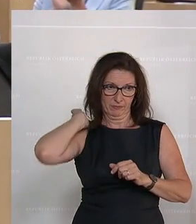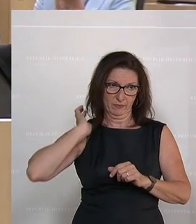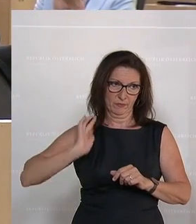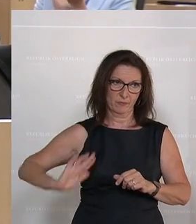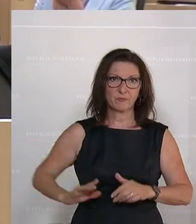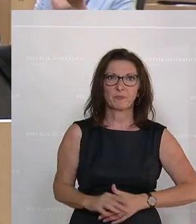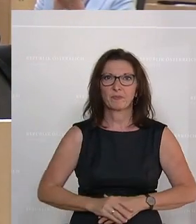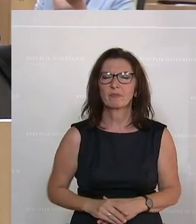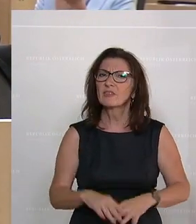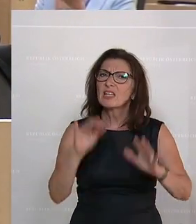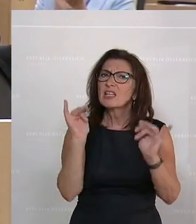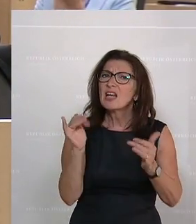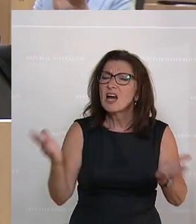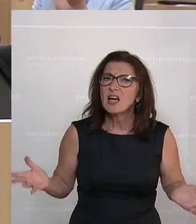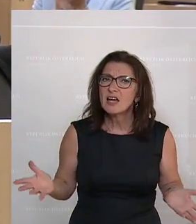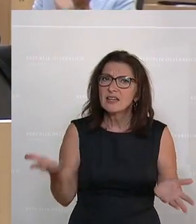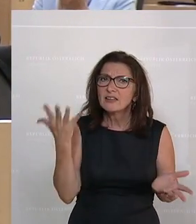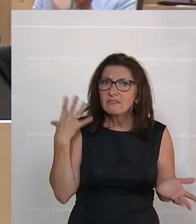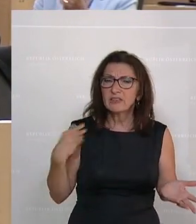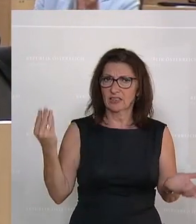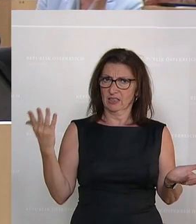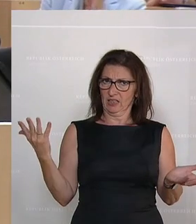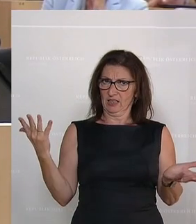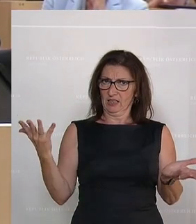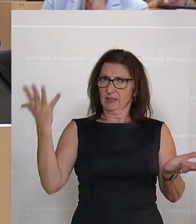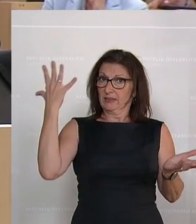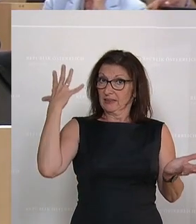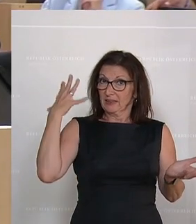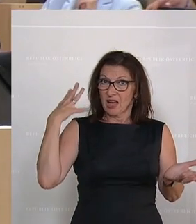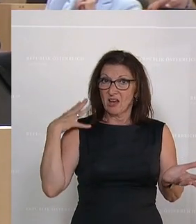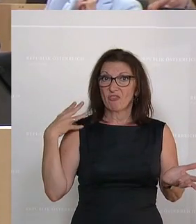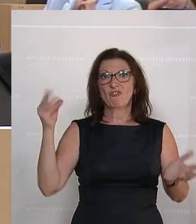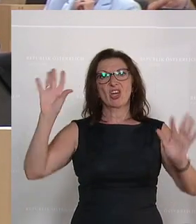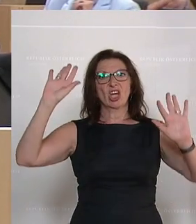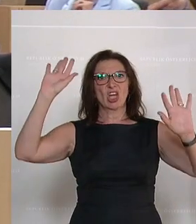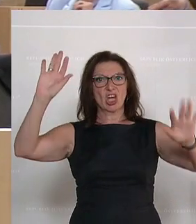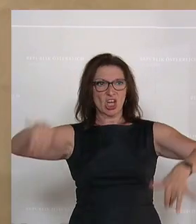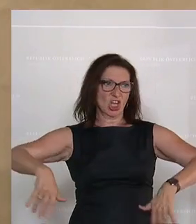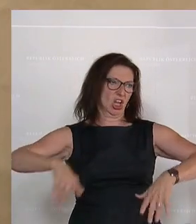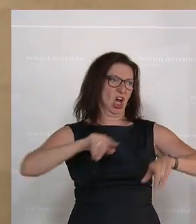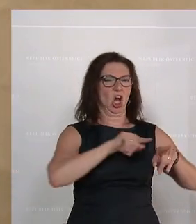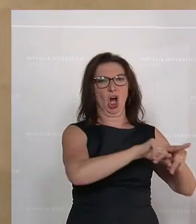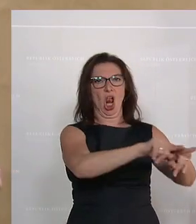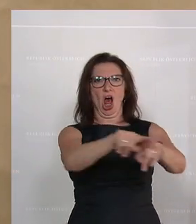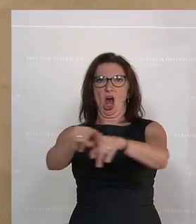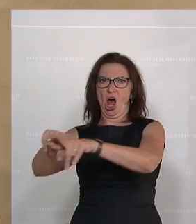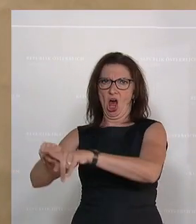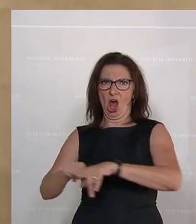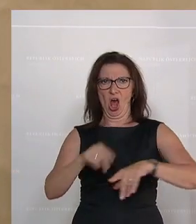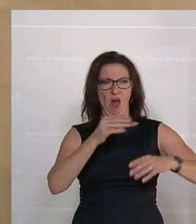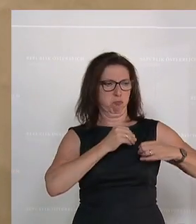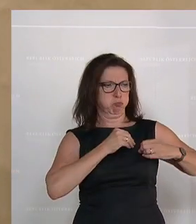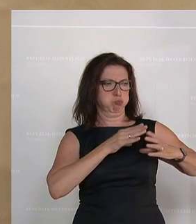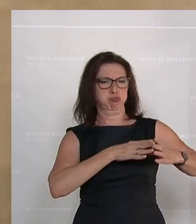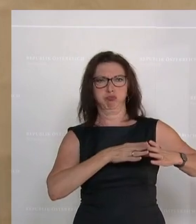ja ihr habt es wieder einmal hat es wieder einmal die gießkanne ausgepackt millionäre bekommen dasselbe wie arbeiterinnen